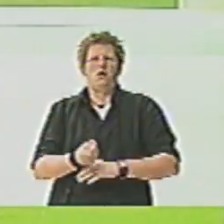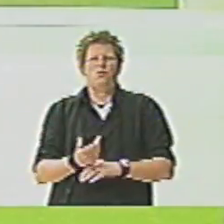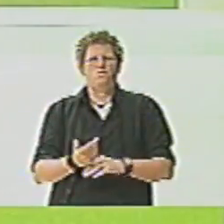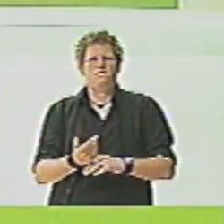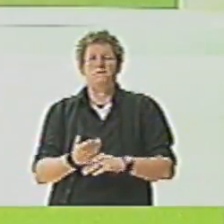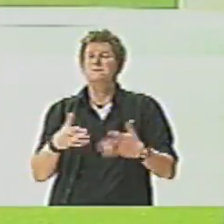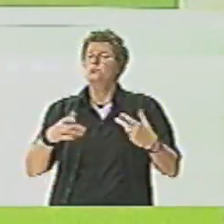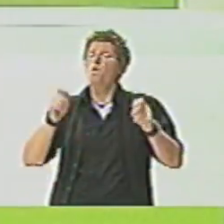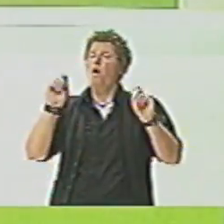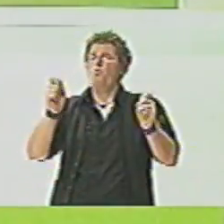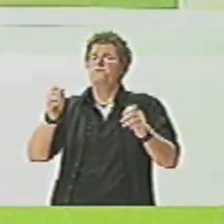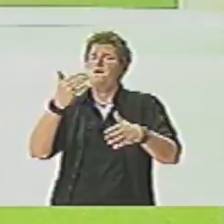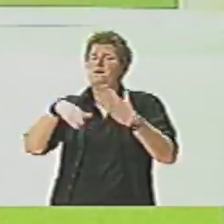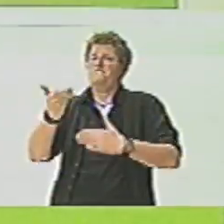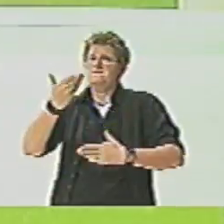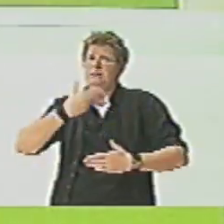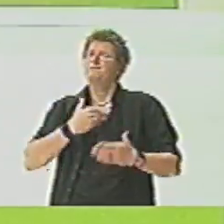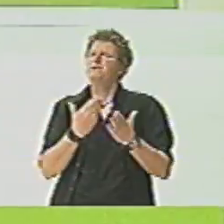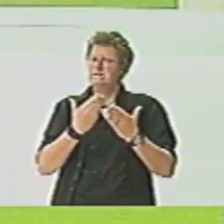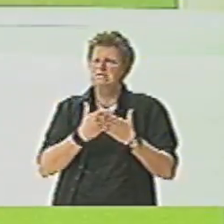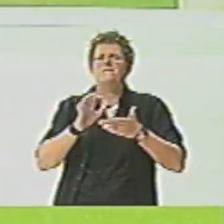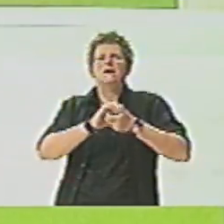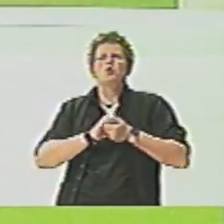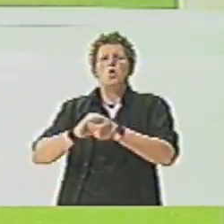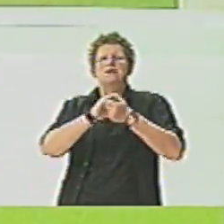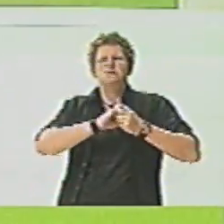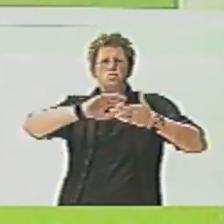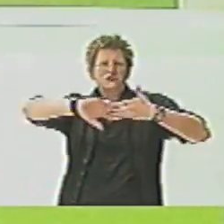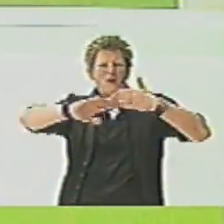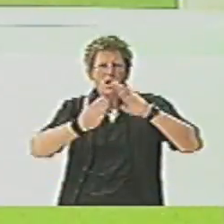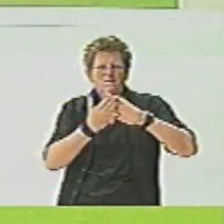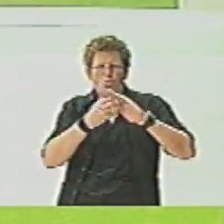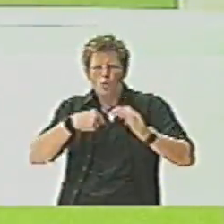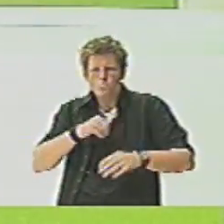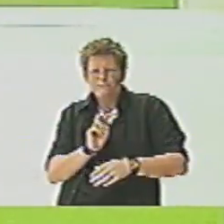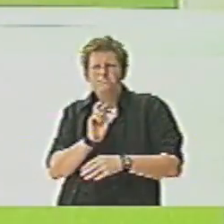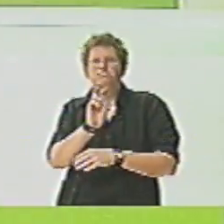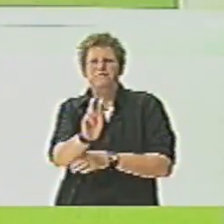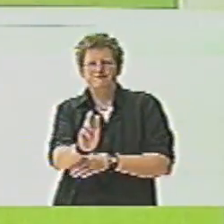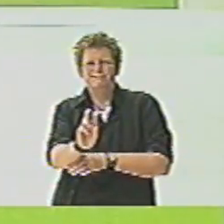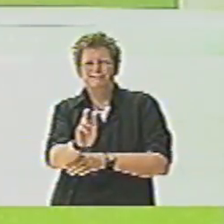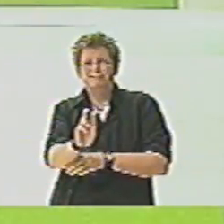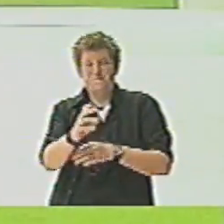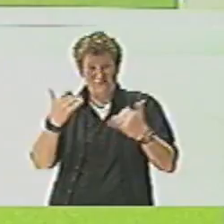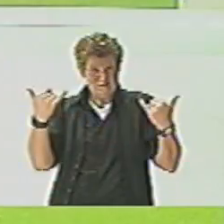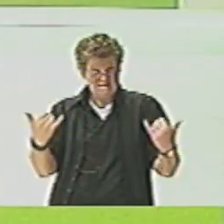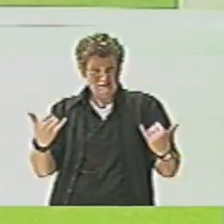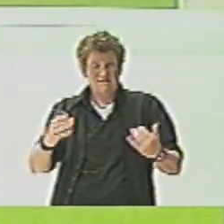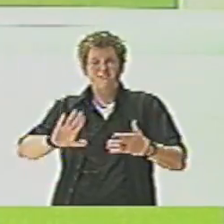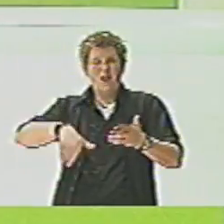Auftrag und Ausgangslage für die Koalitionsverhandlungen. Heute legen wir euch ein Ergebnis vor, das diesem Motto konsequent